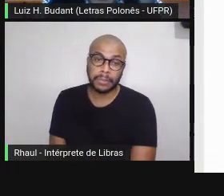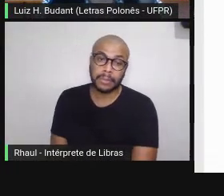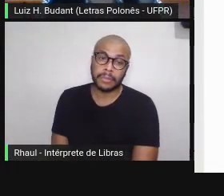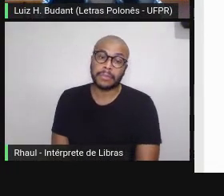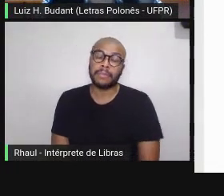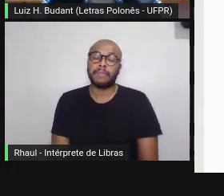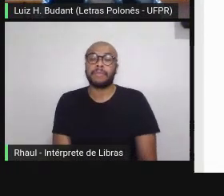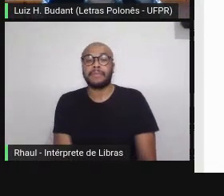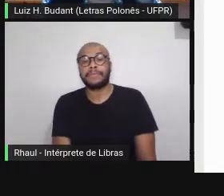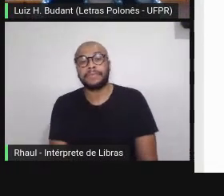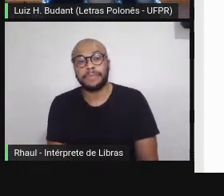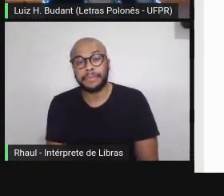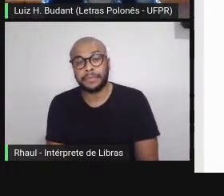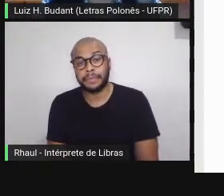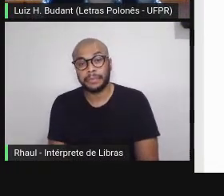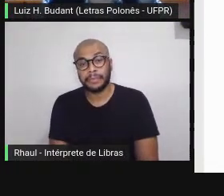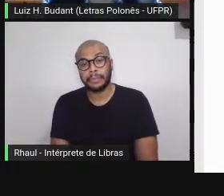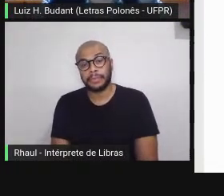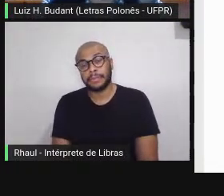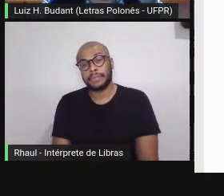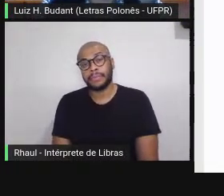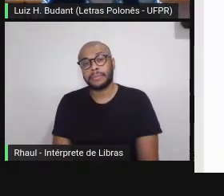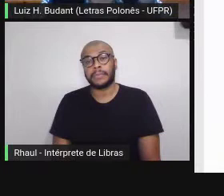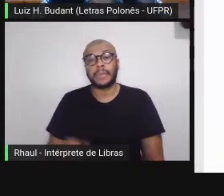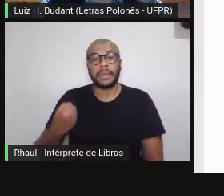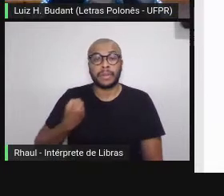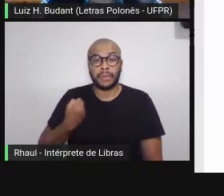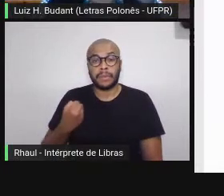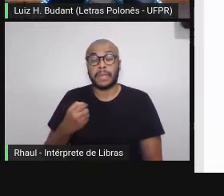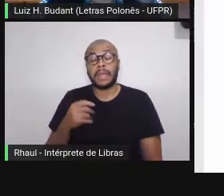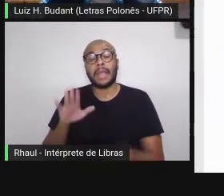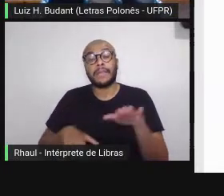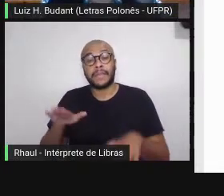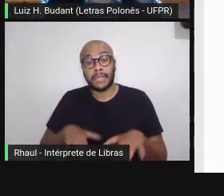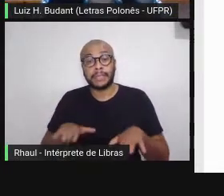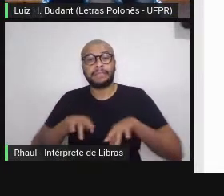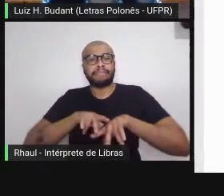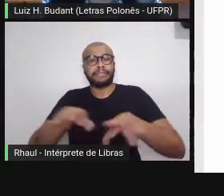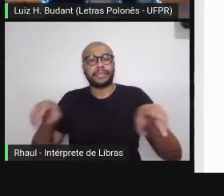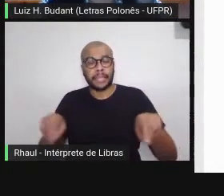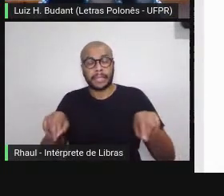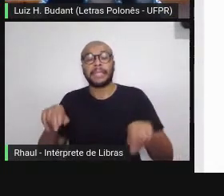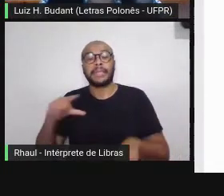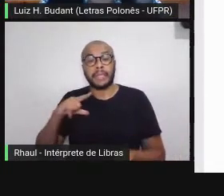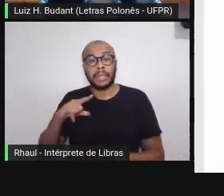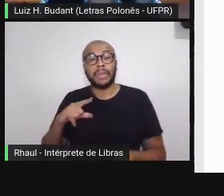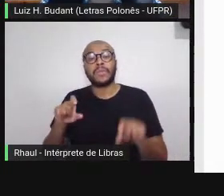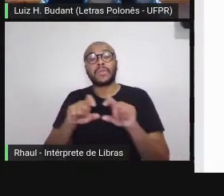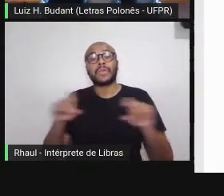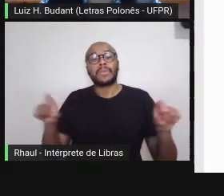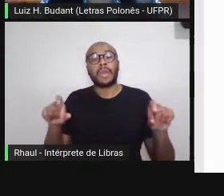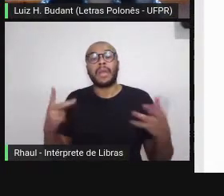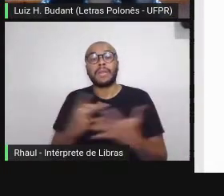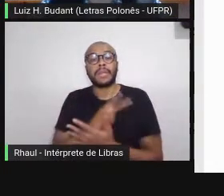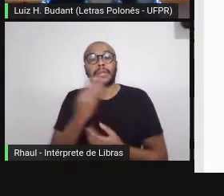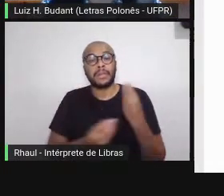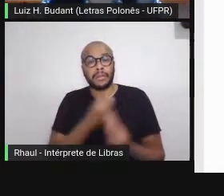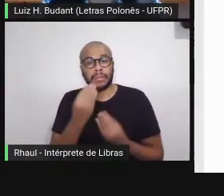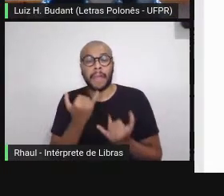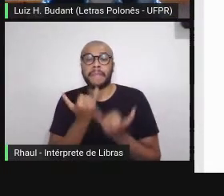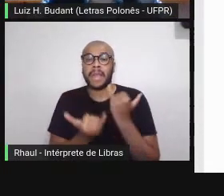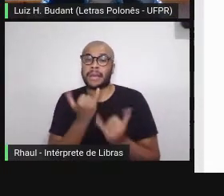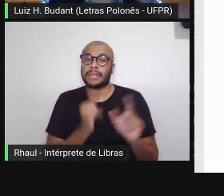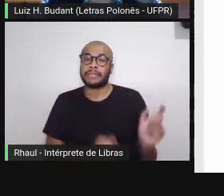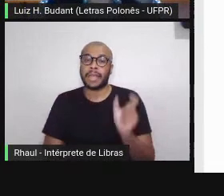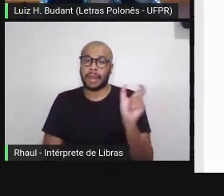I no caso do numero plural, os sobrenomes vão se declinar como as palavras parecidas.